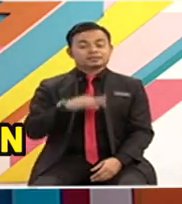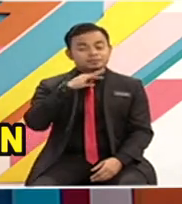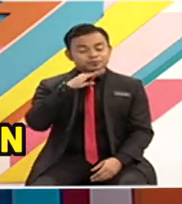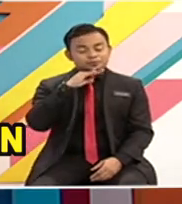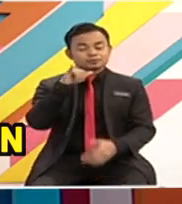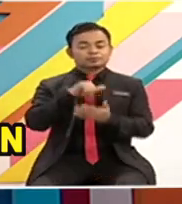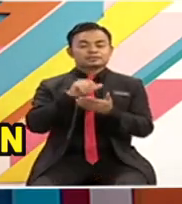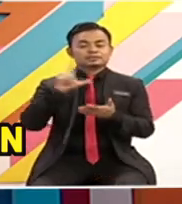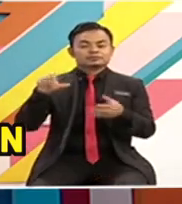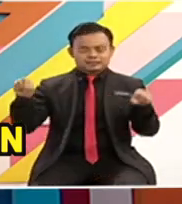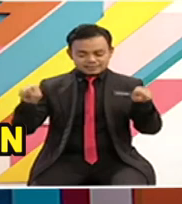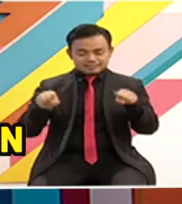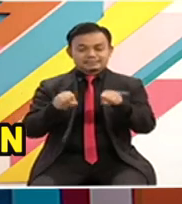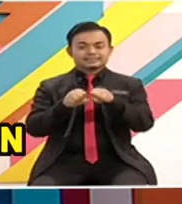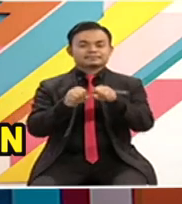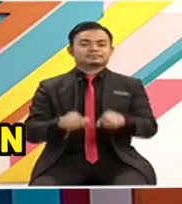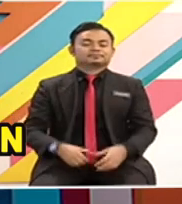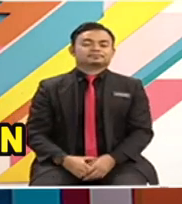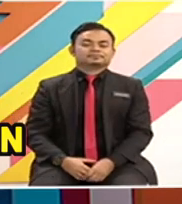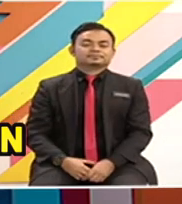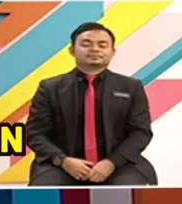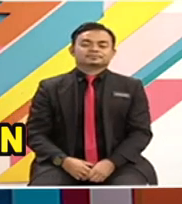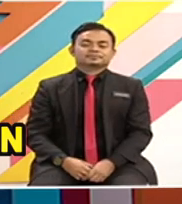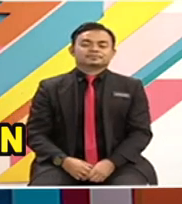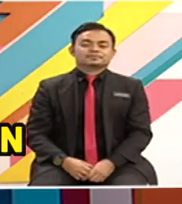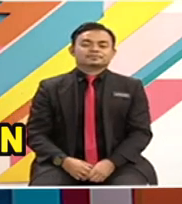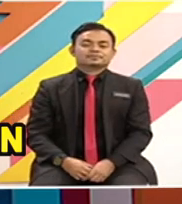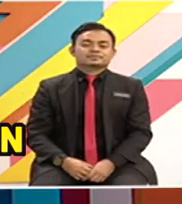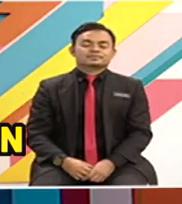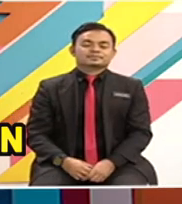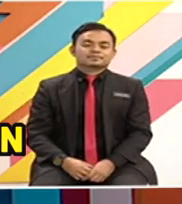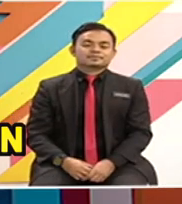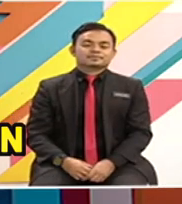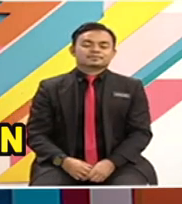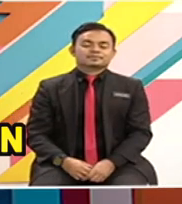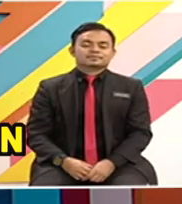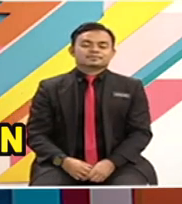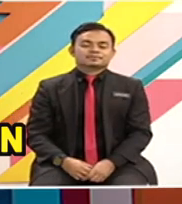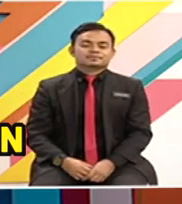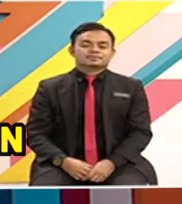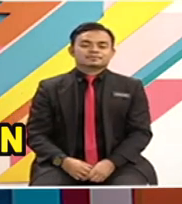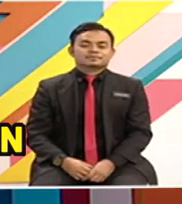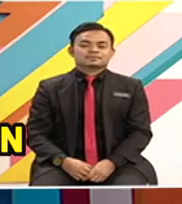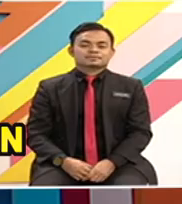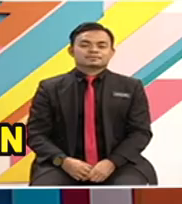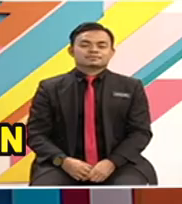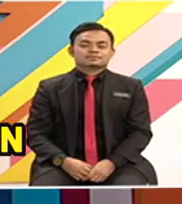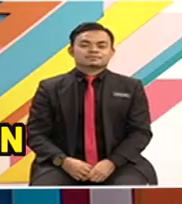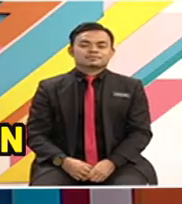telah santet Hehehe oke Jinggo alright saya pun aku cekgu